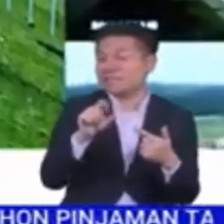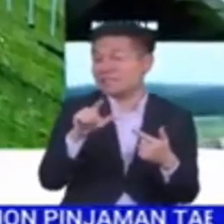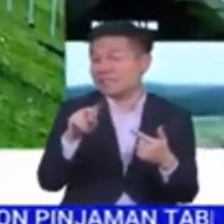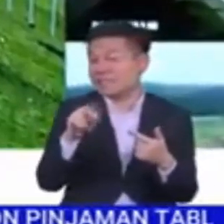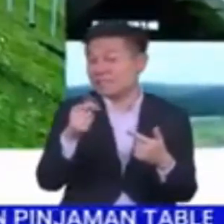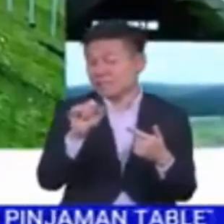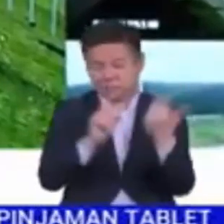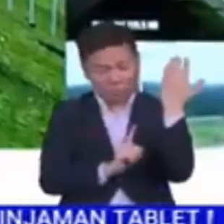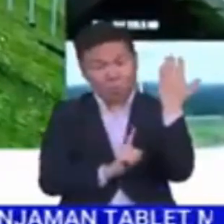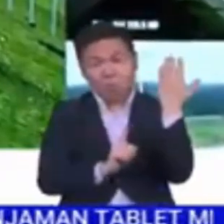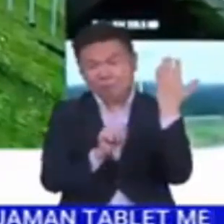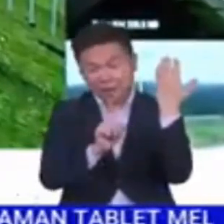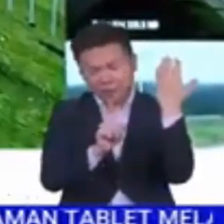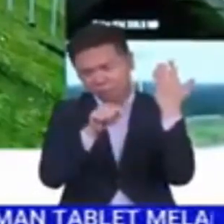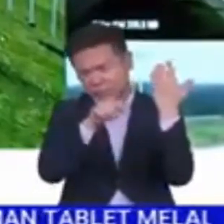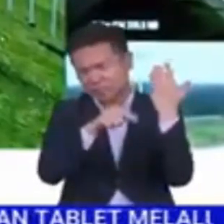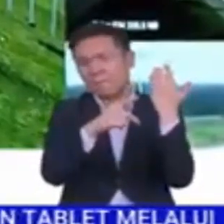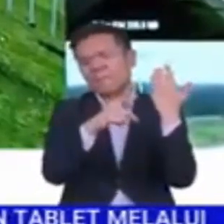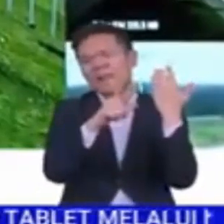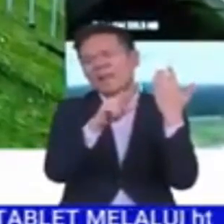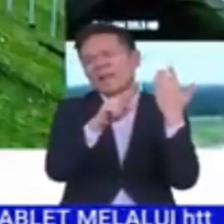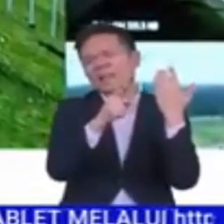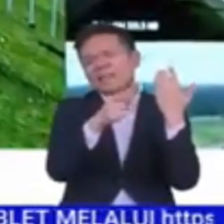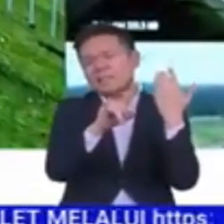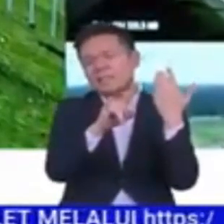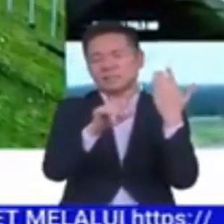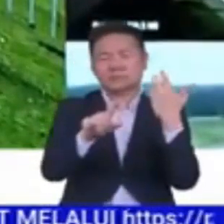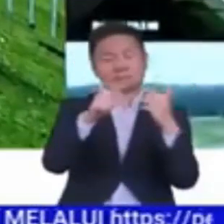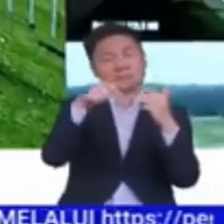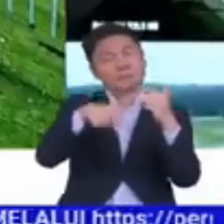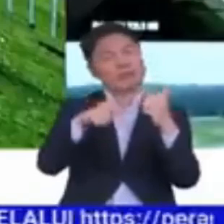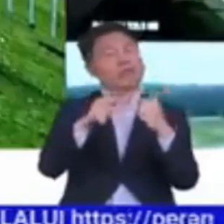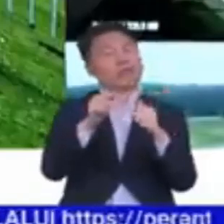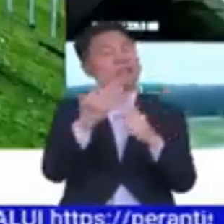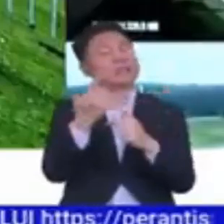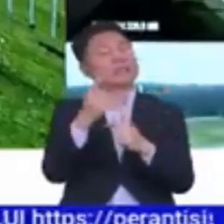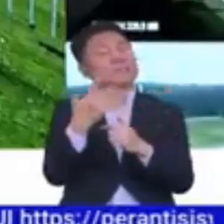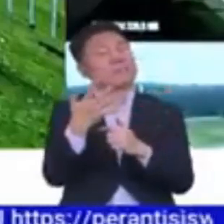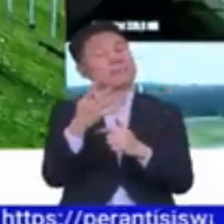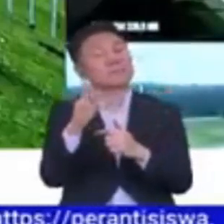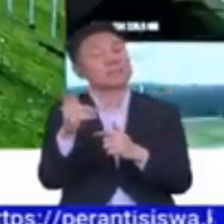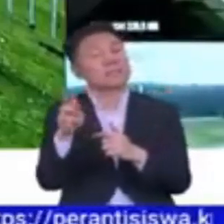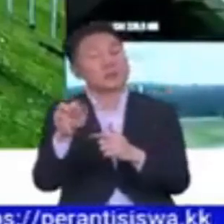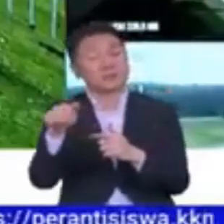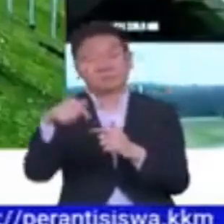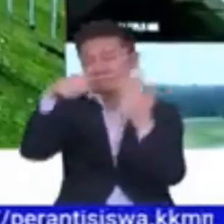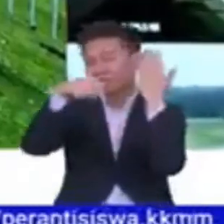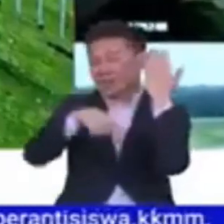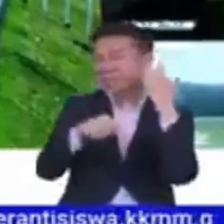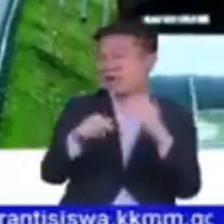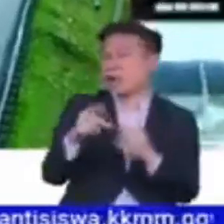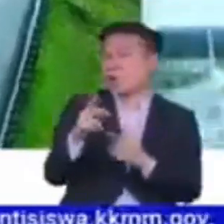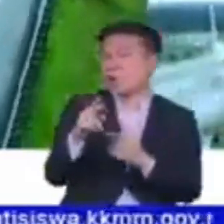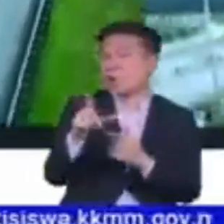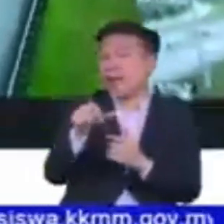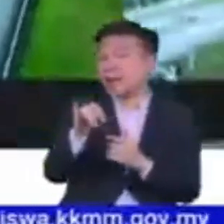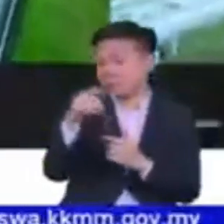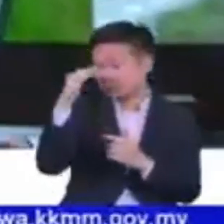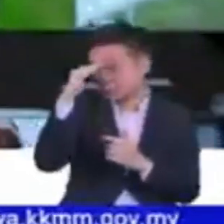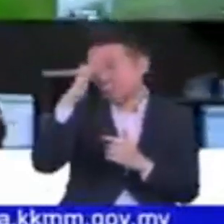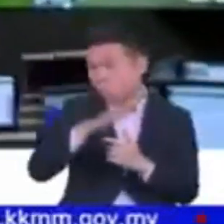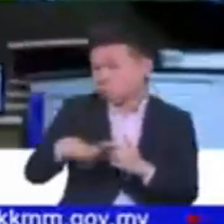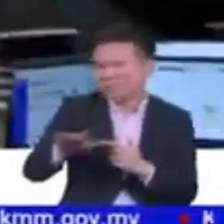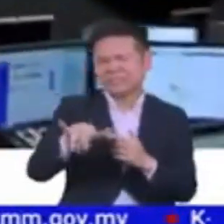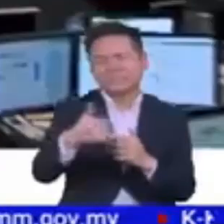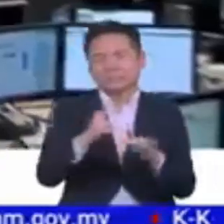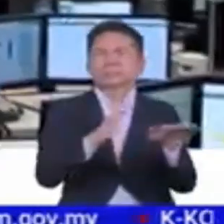ke Pedas Linggi, dan seterusnya perlahan 5 km dari Senai Utara ke Kulai. Dan setakat ini dulu perkembangan dari